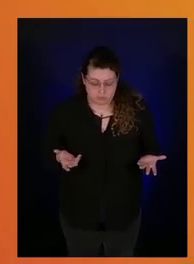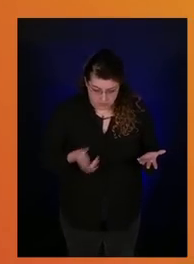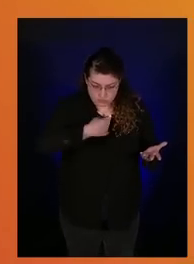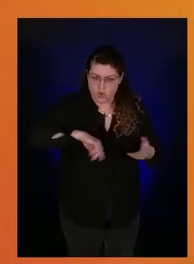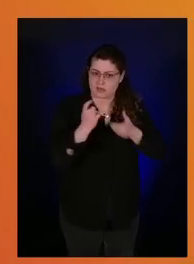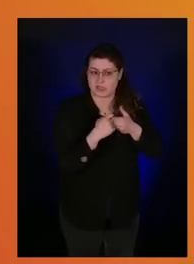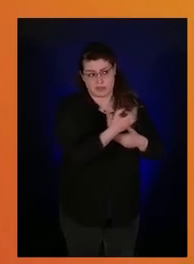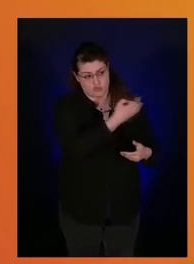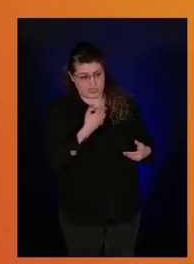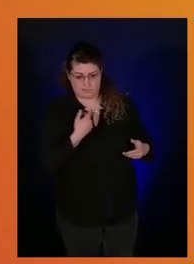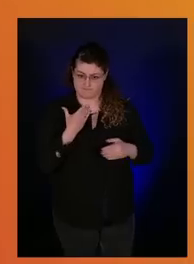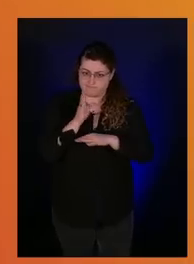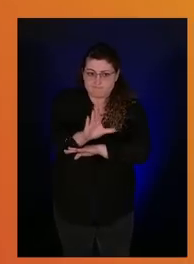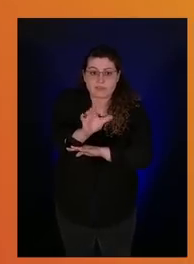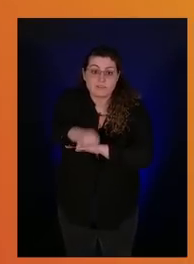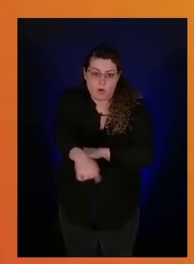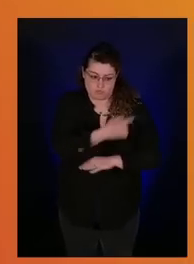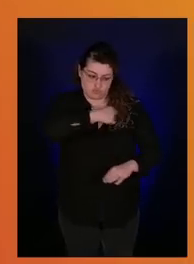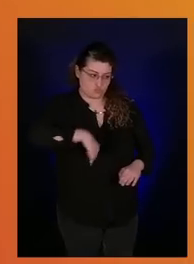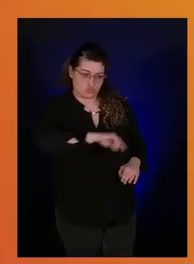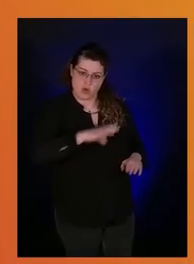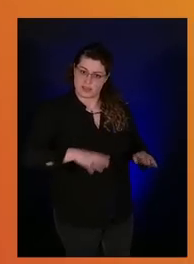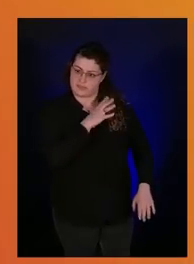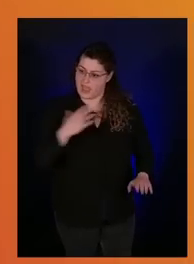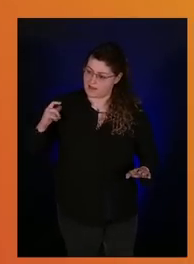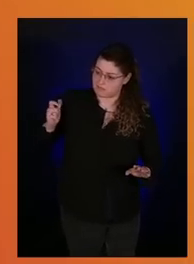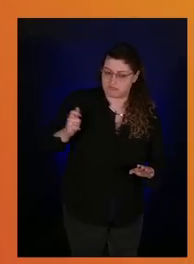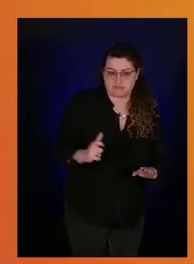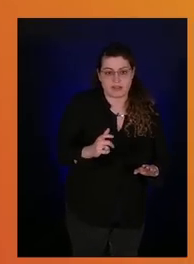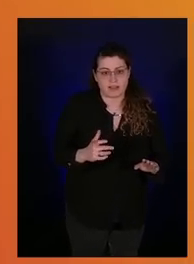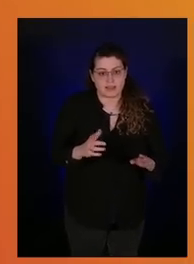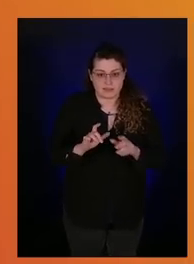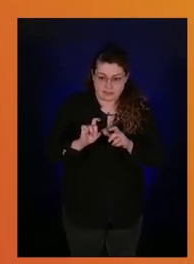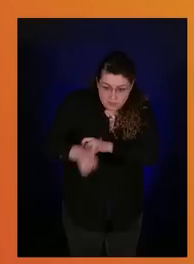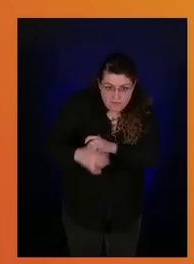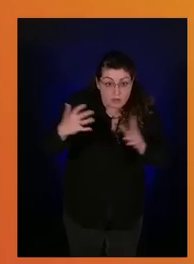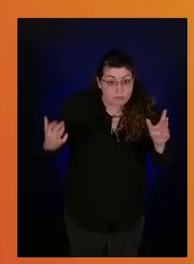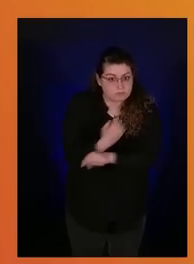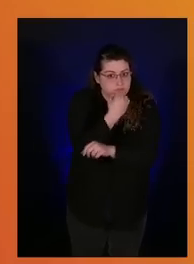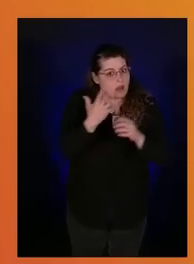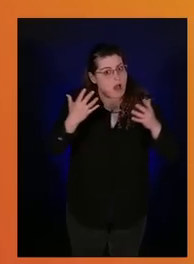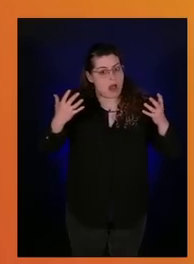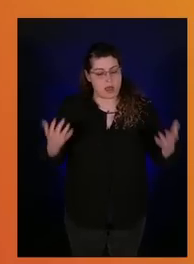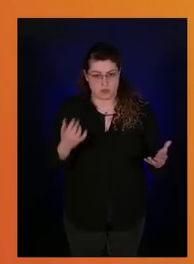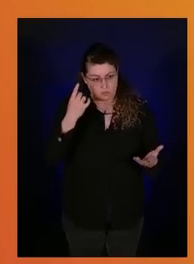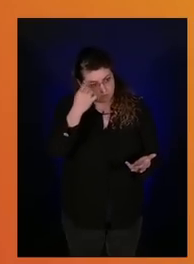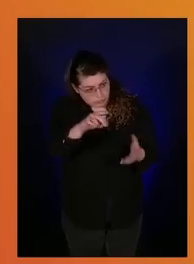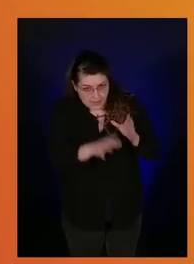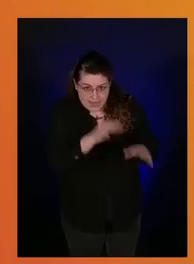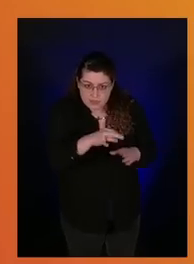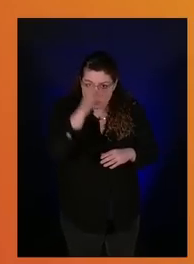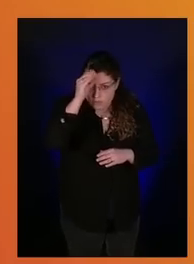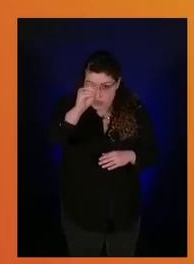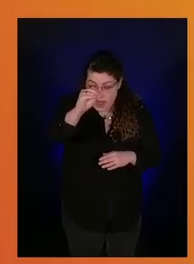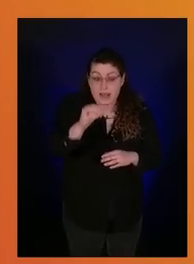m'ont demandé de le faire et qu'on est très très fiers de cette bagarre, que ça nous a amené aussi une victoire électorale énorme aux élections professionnelles, mais